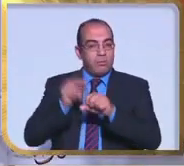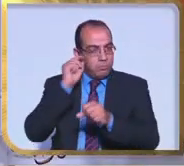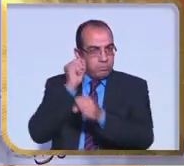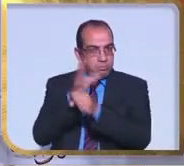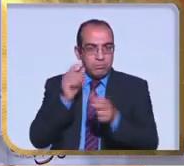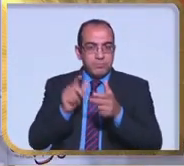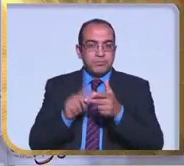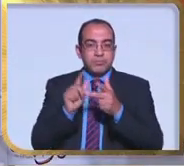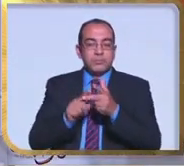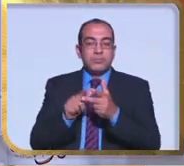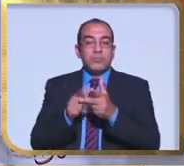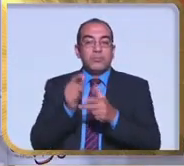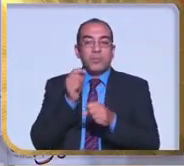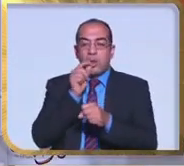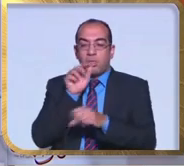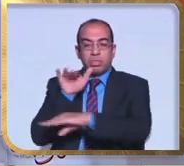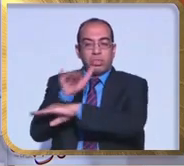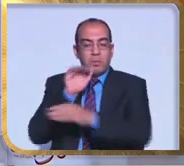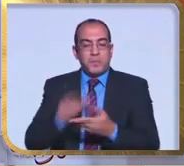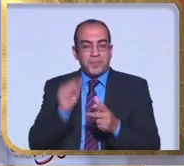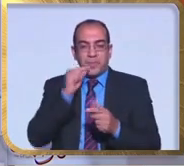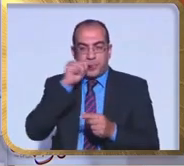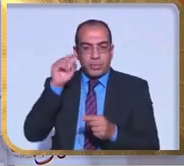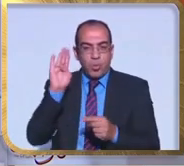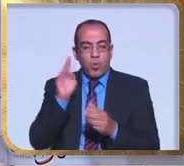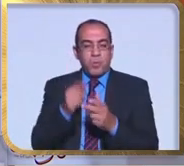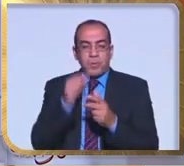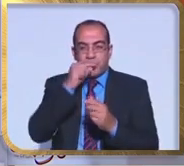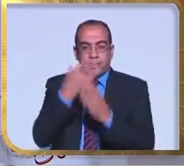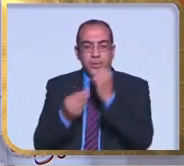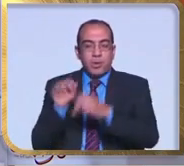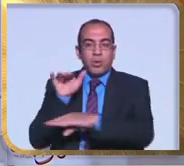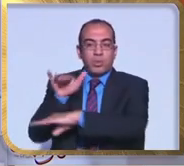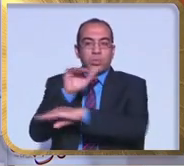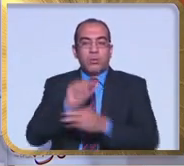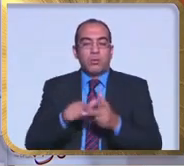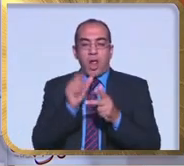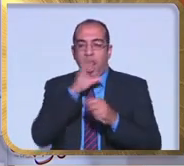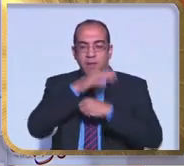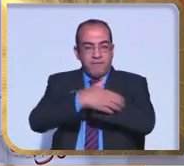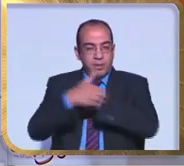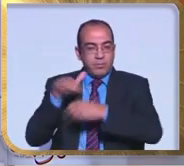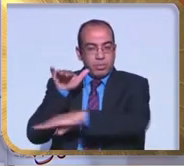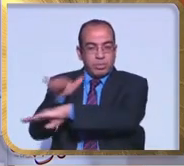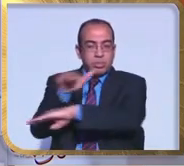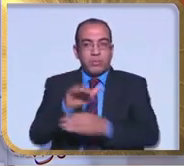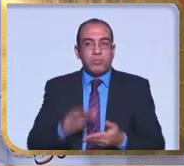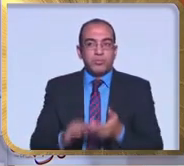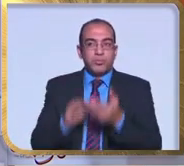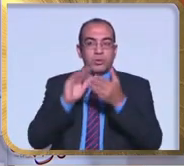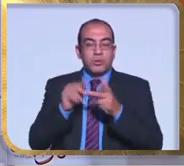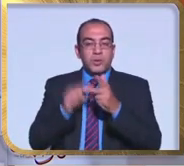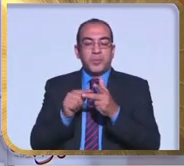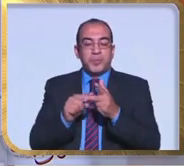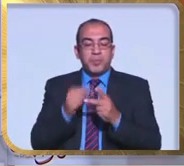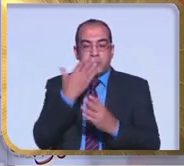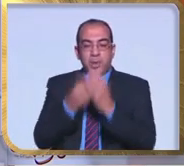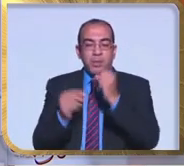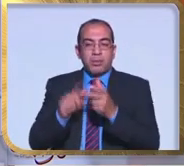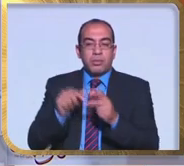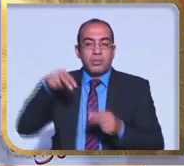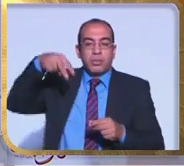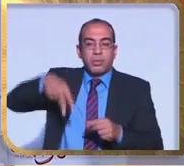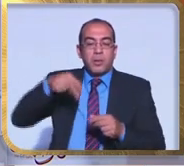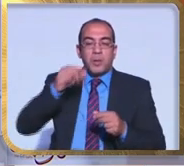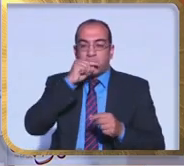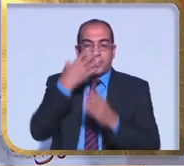ذلك صاحبة السؤال ست أم محمد، وبالذات لو كانت مستحقة بأي وصف من الأوصاف الثمانية اللي